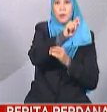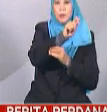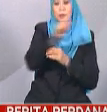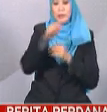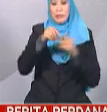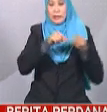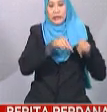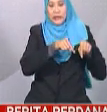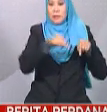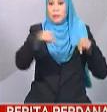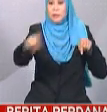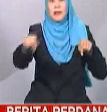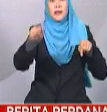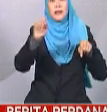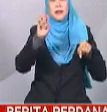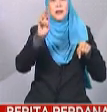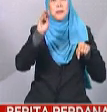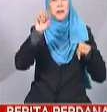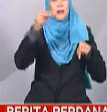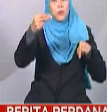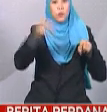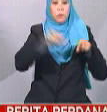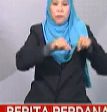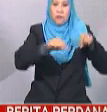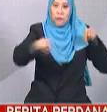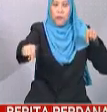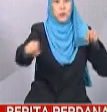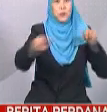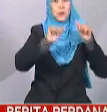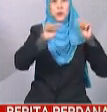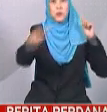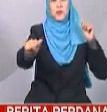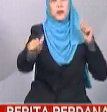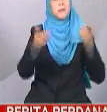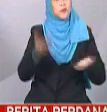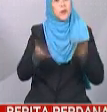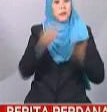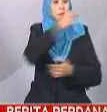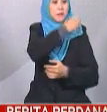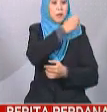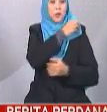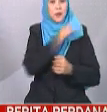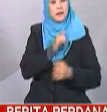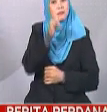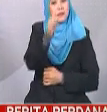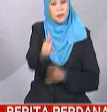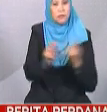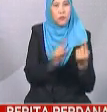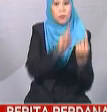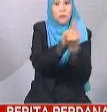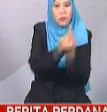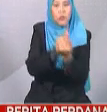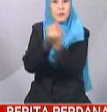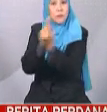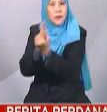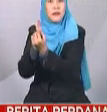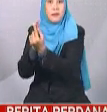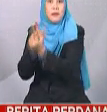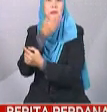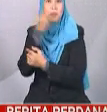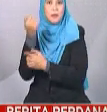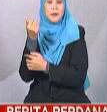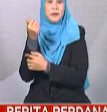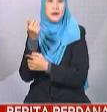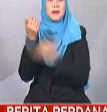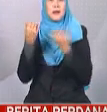Wow lebih begitu buruk untuk paket ini atau lgmi pergi mendekati penolong itu pekebun kecil kemungkinan kabar kamu